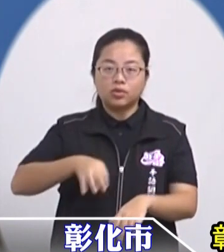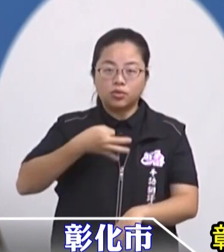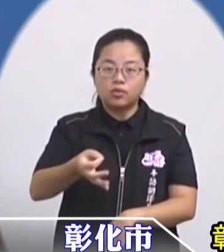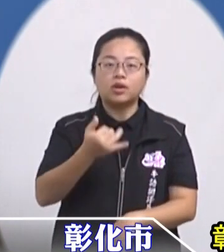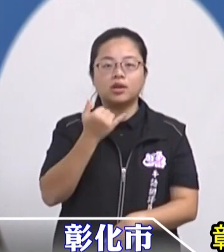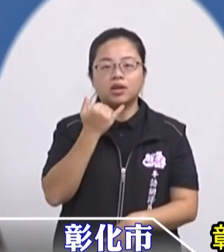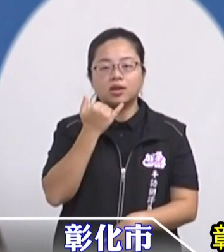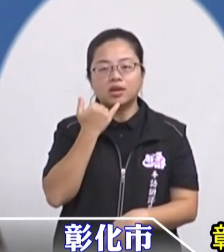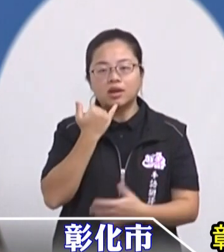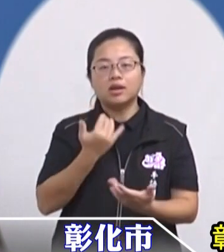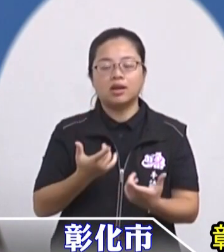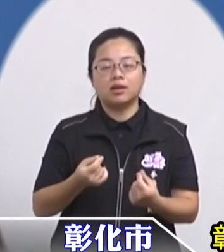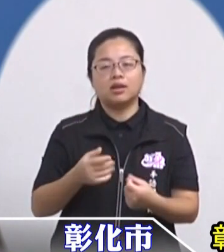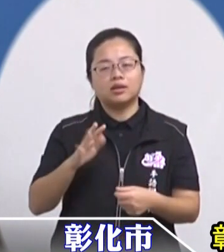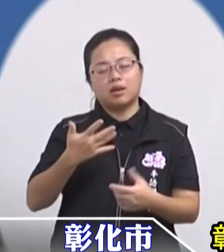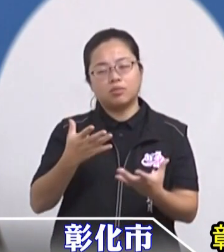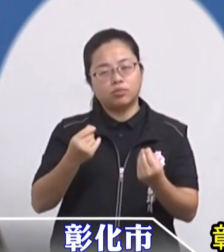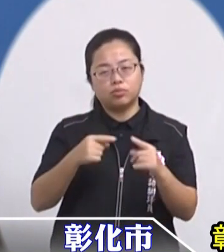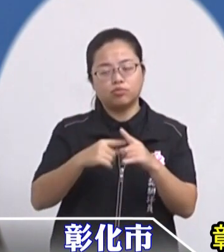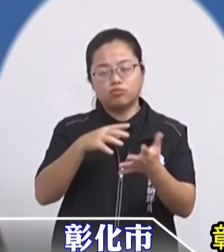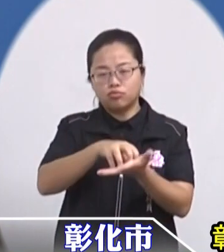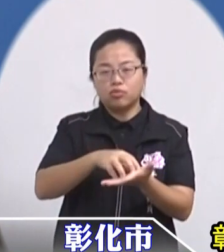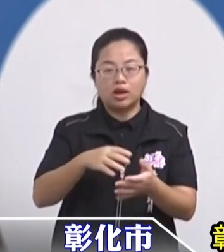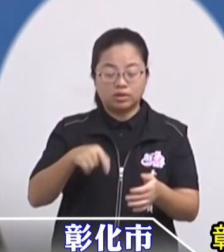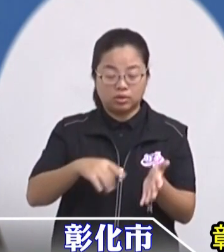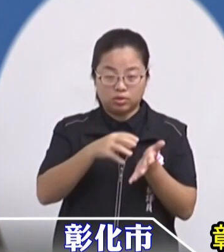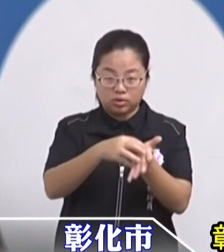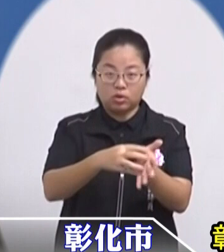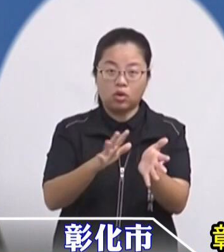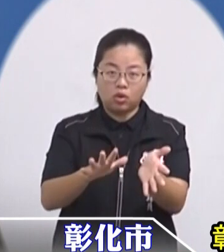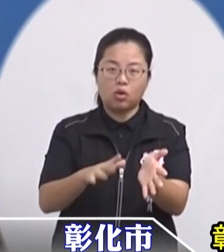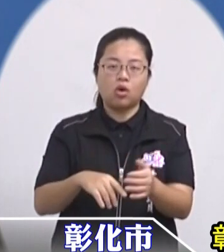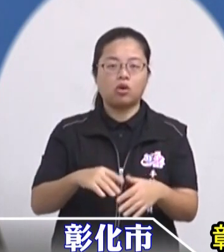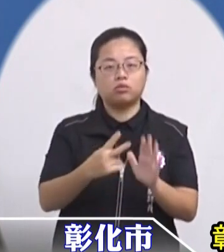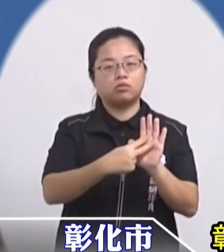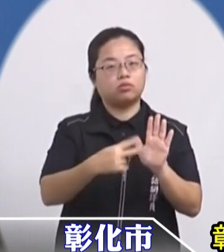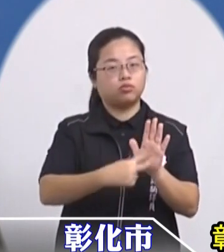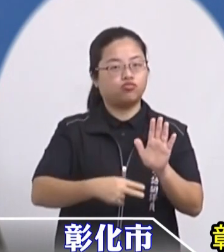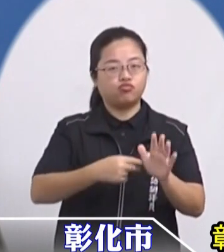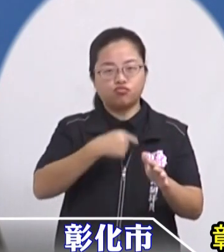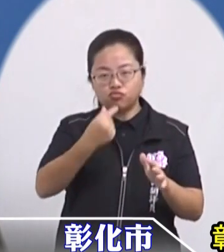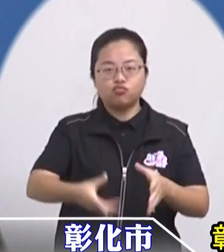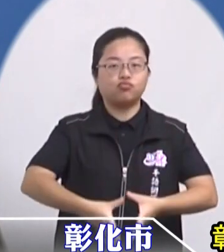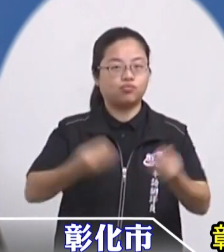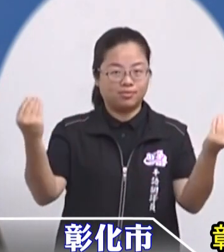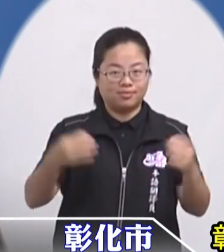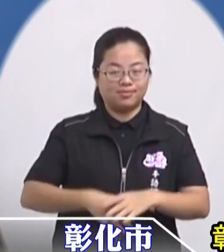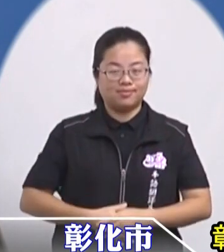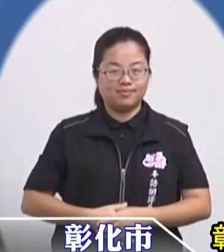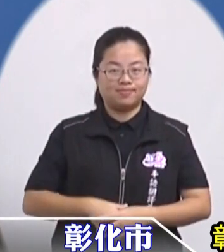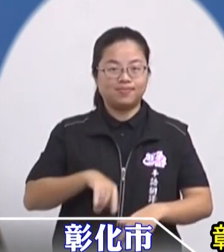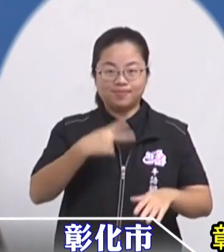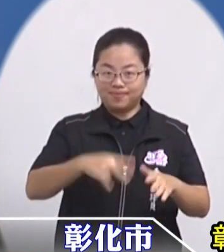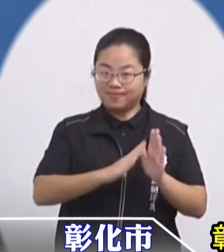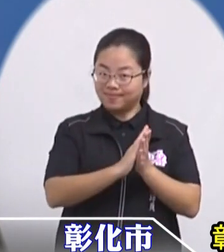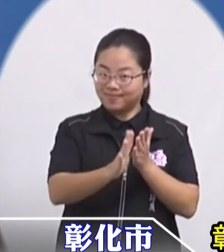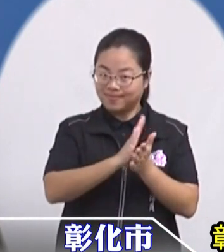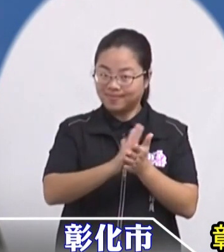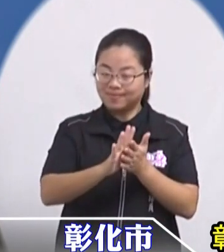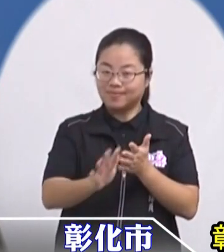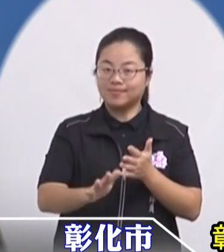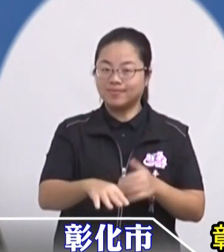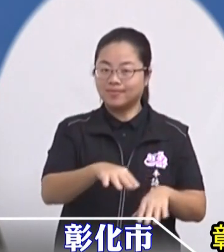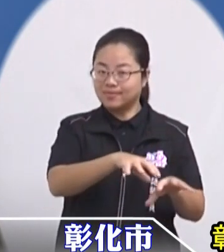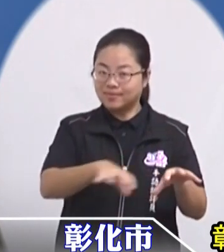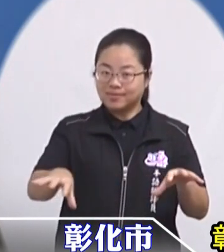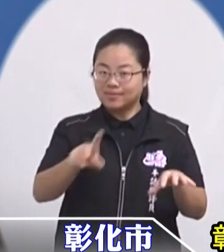但是无人看到啊哈。那你如果说这一张证明就很清楚了，也不用去解释一大堆。那我们呢，也跟大家安排。来的哈，